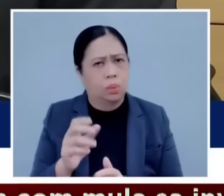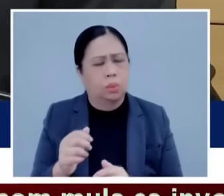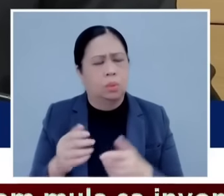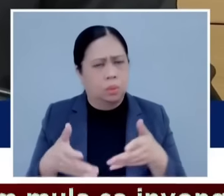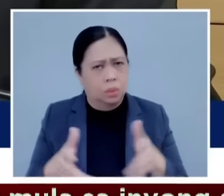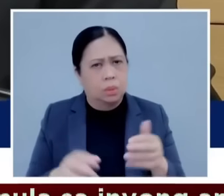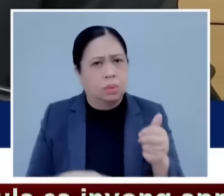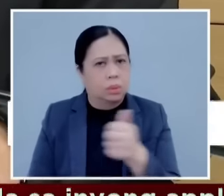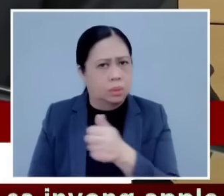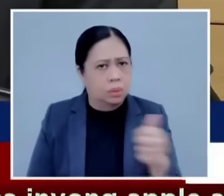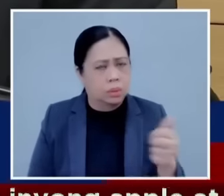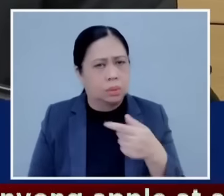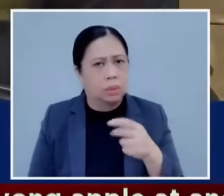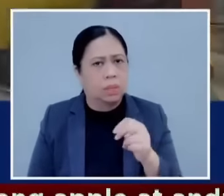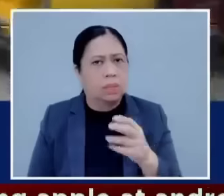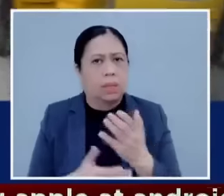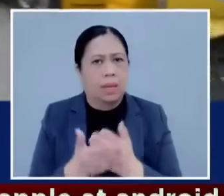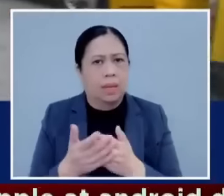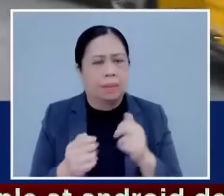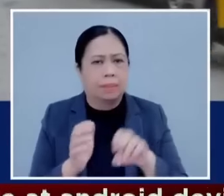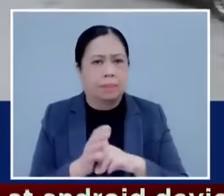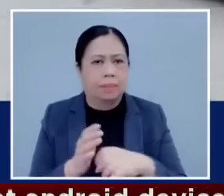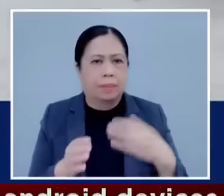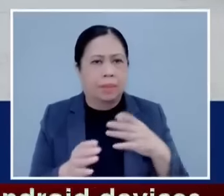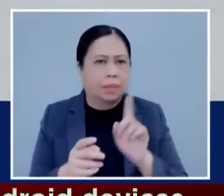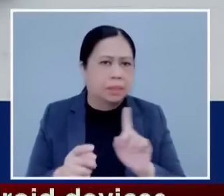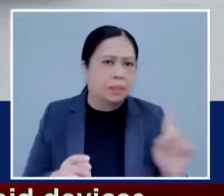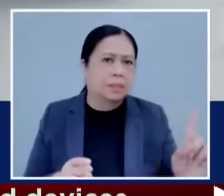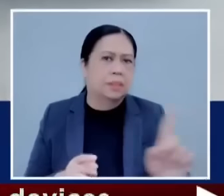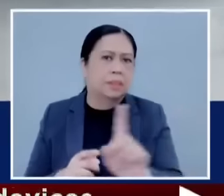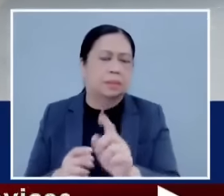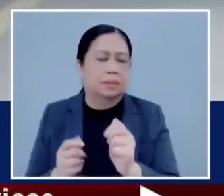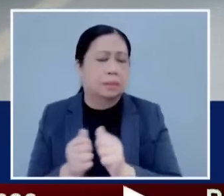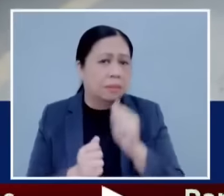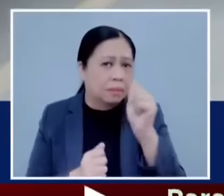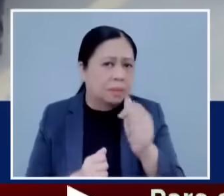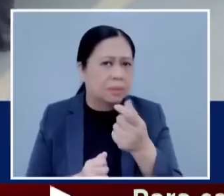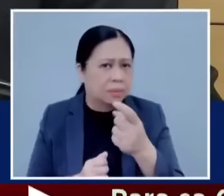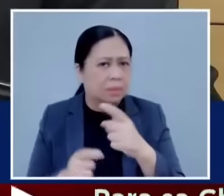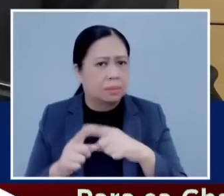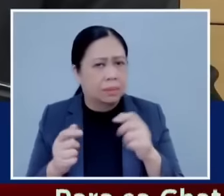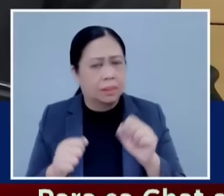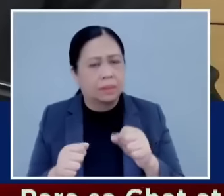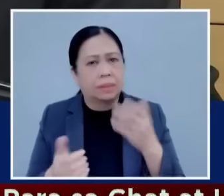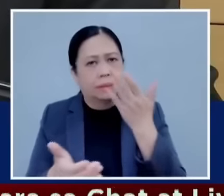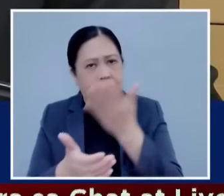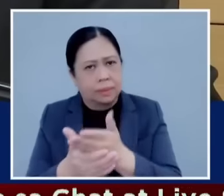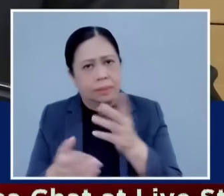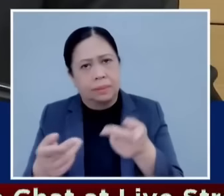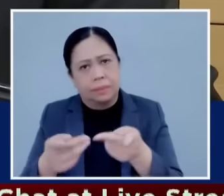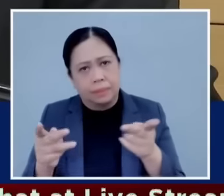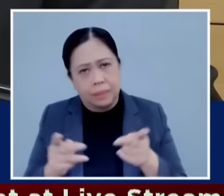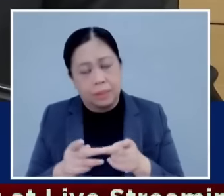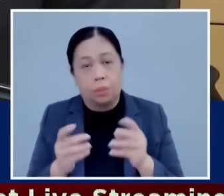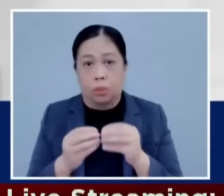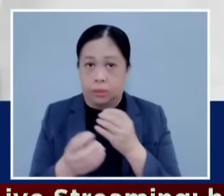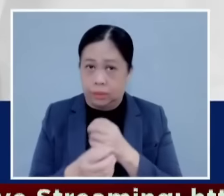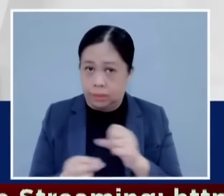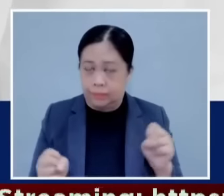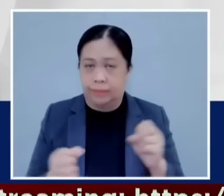General Luna, but there will be crossroads, maaring umikot sila na medyo malayo-layo, but they will be able to reach their destination safely and